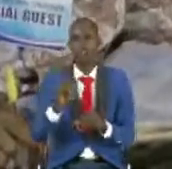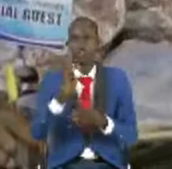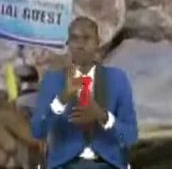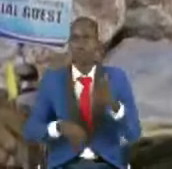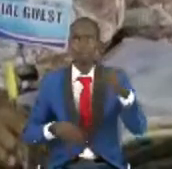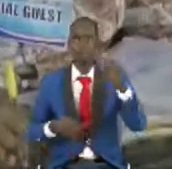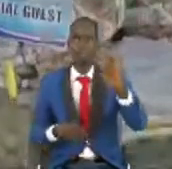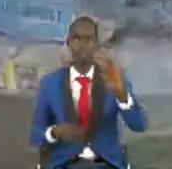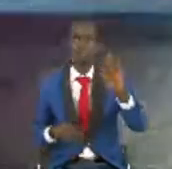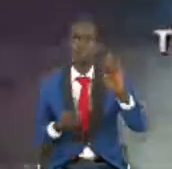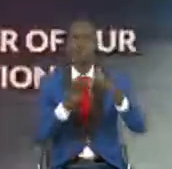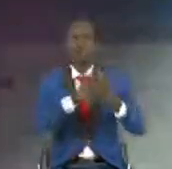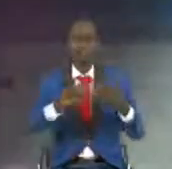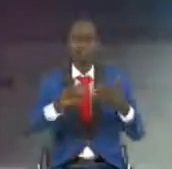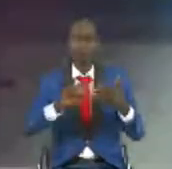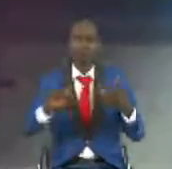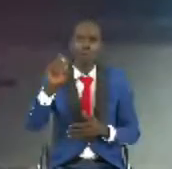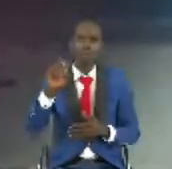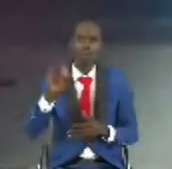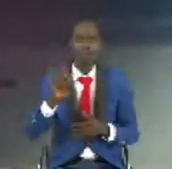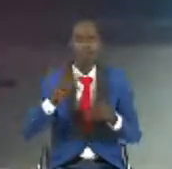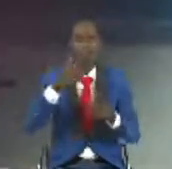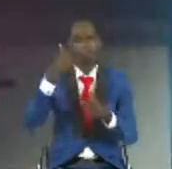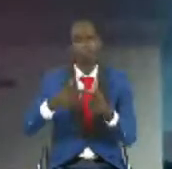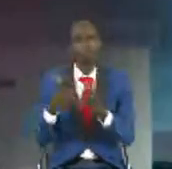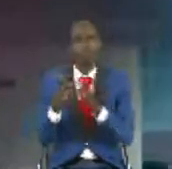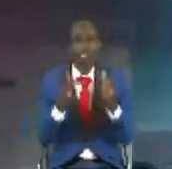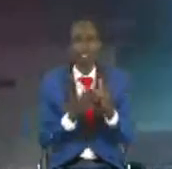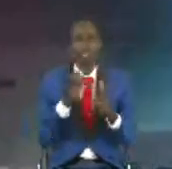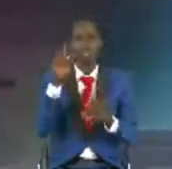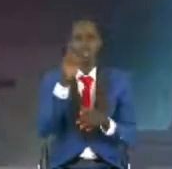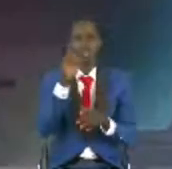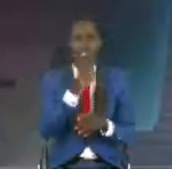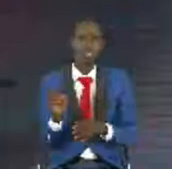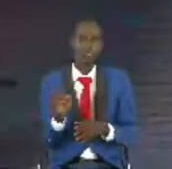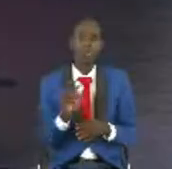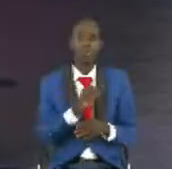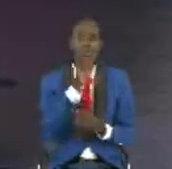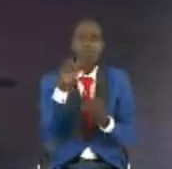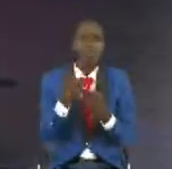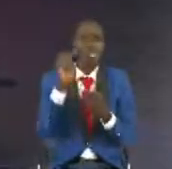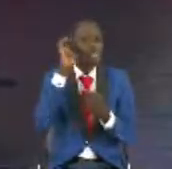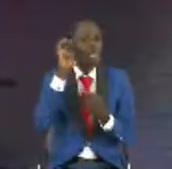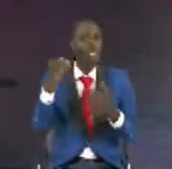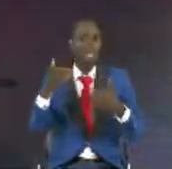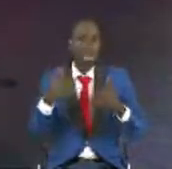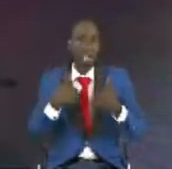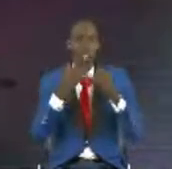19, verset 30. Jean 19, 30.